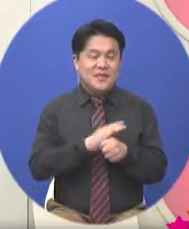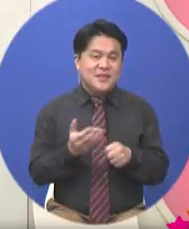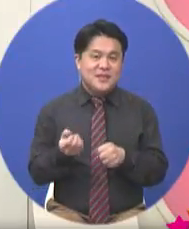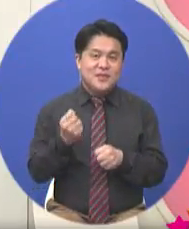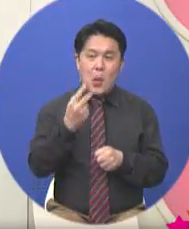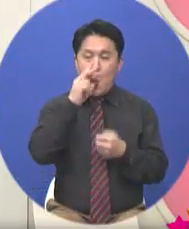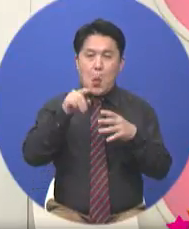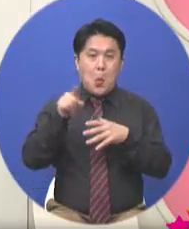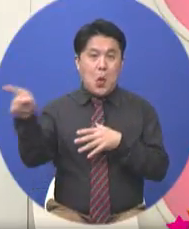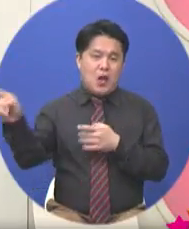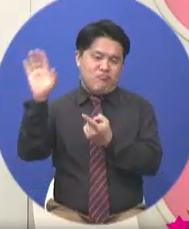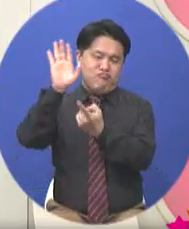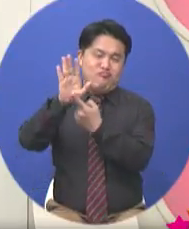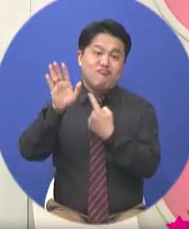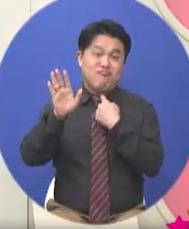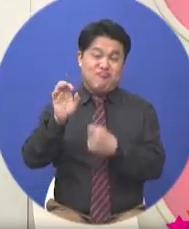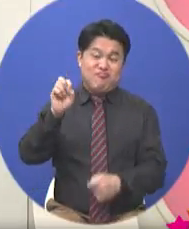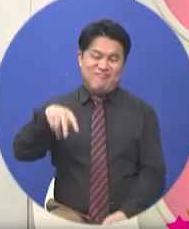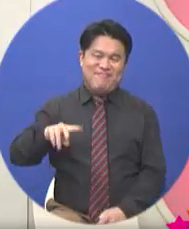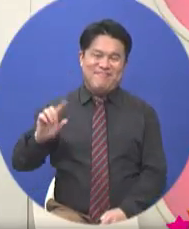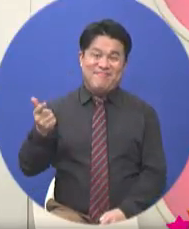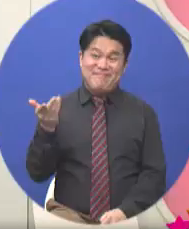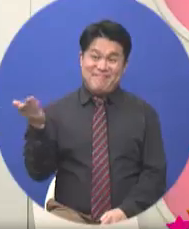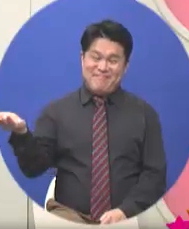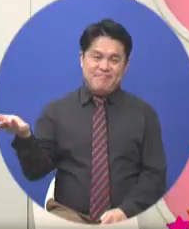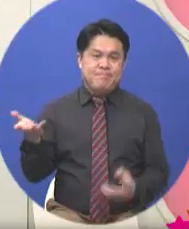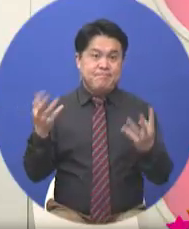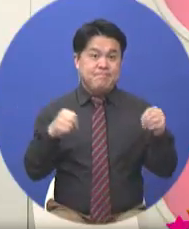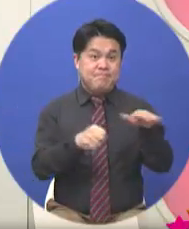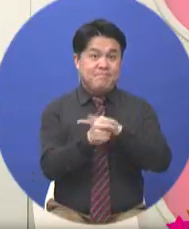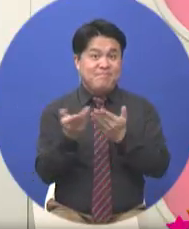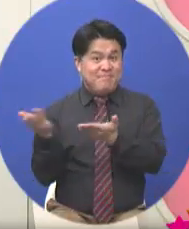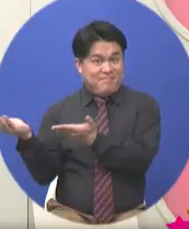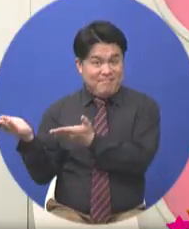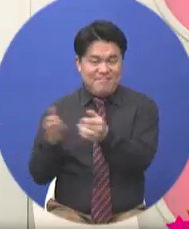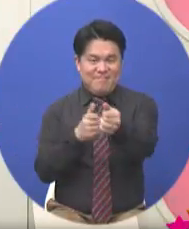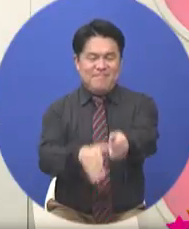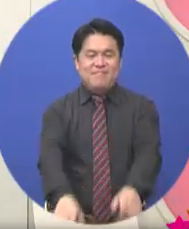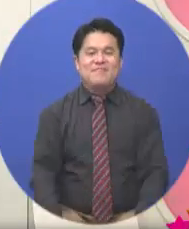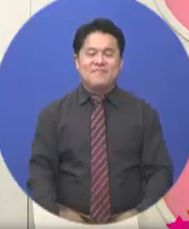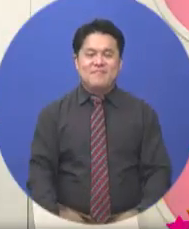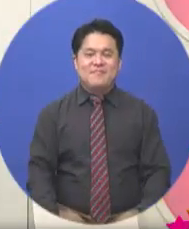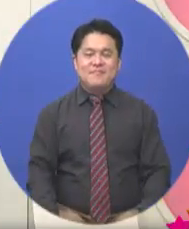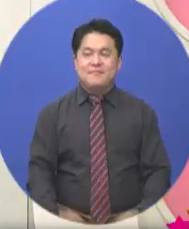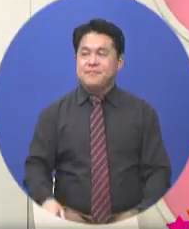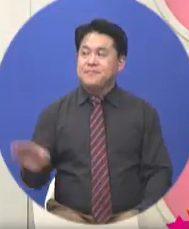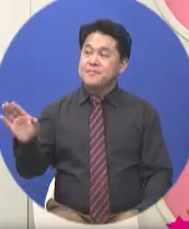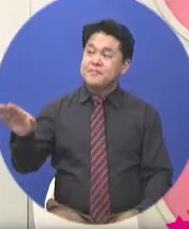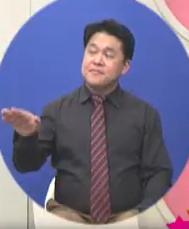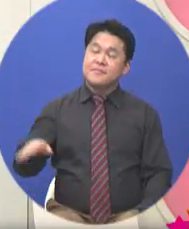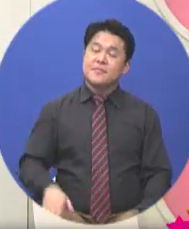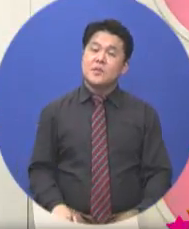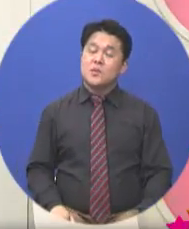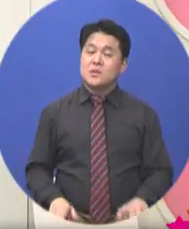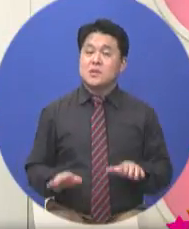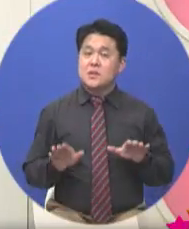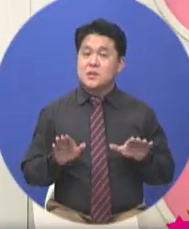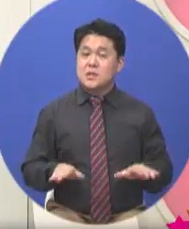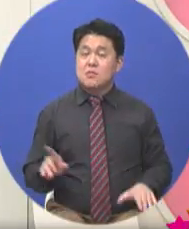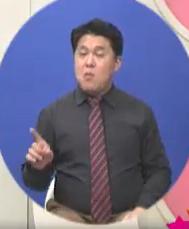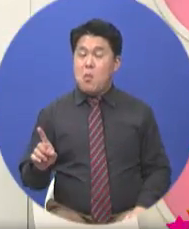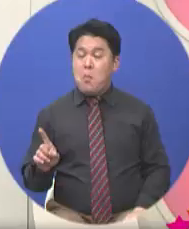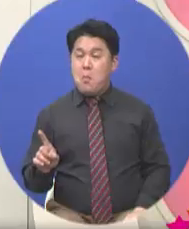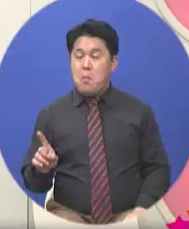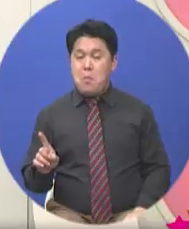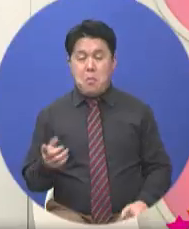가서 펼쳐줬던 유다은 양. 네. 많이 사랑해 주시기 바랍니다. 유다은 씨. 네. 요즘 최근